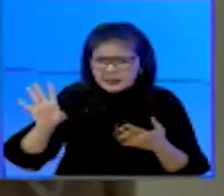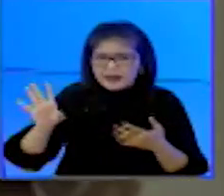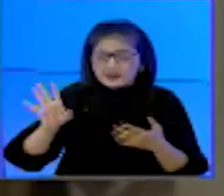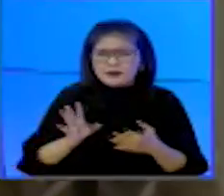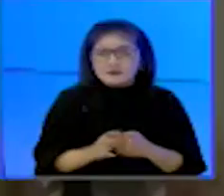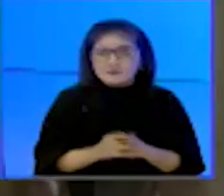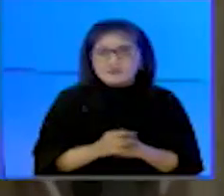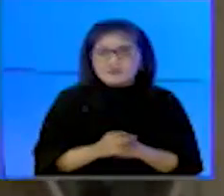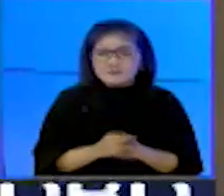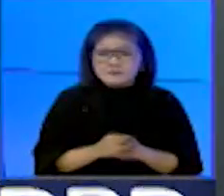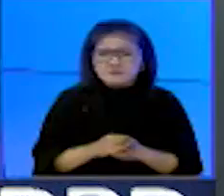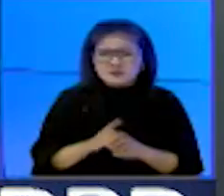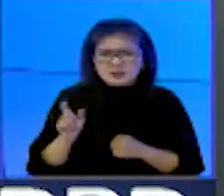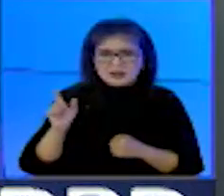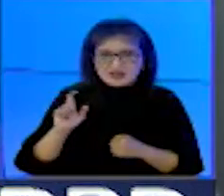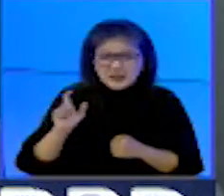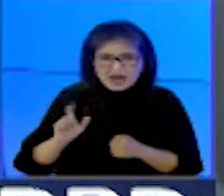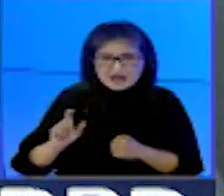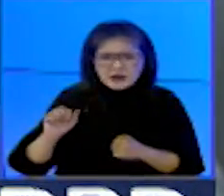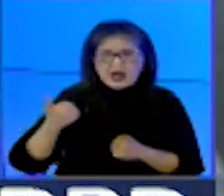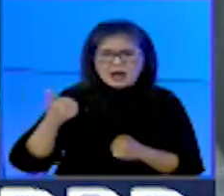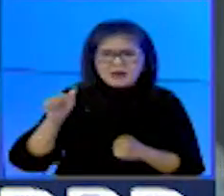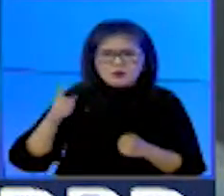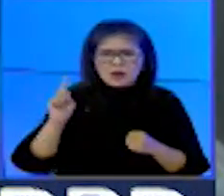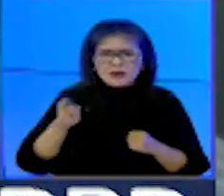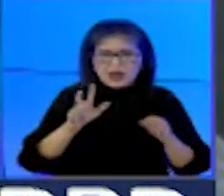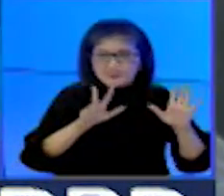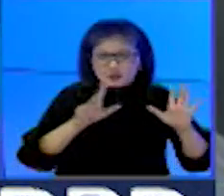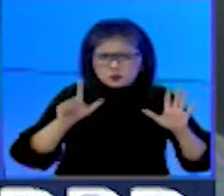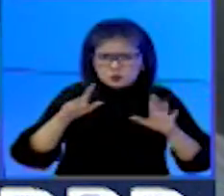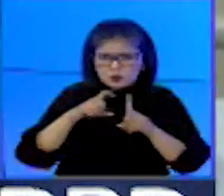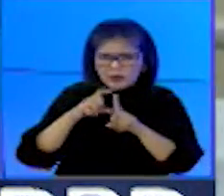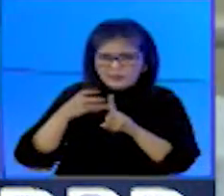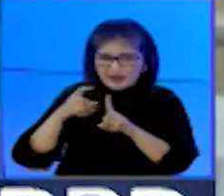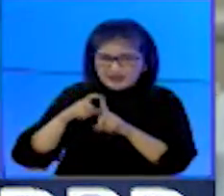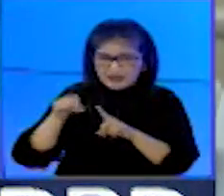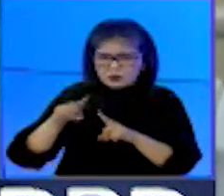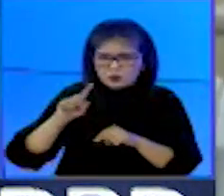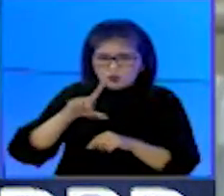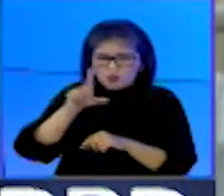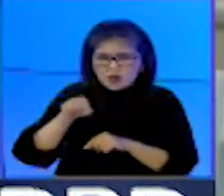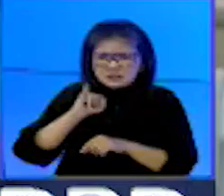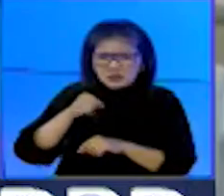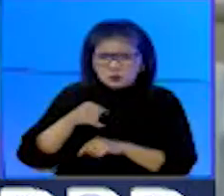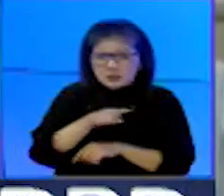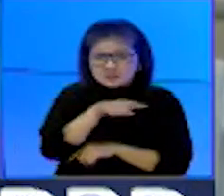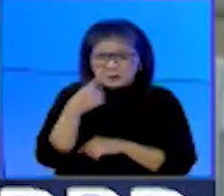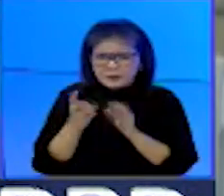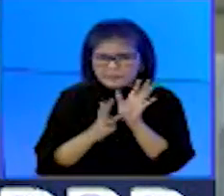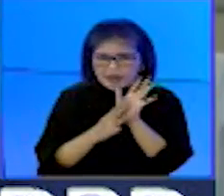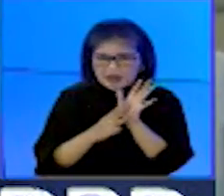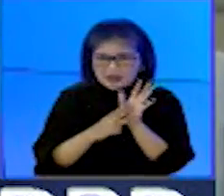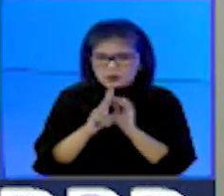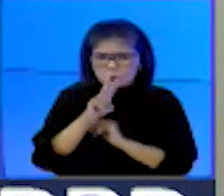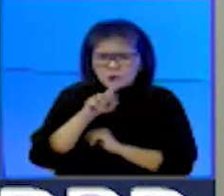Sementara di Tangerang Selatan, Banten, 87 orang menderita DBD sejak Januari hingga Maret dengan dua di antaranya meninggal